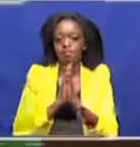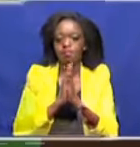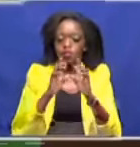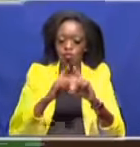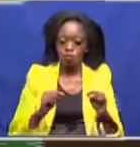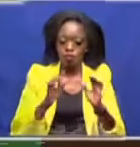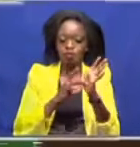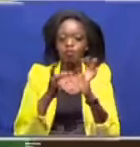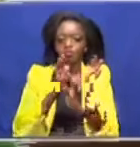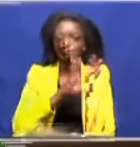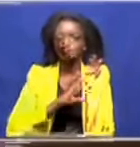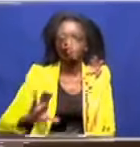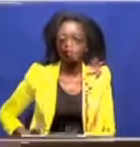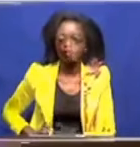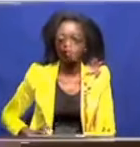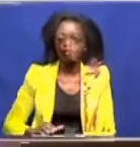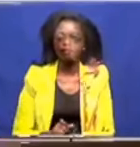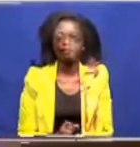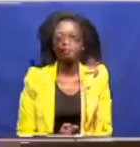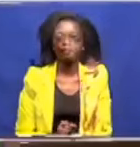Yesu Kristo Bwana wetu.